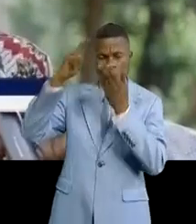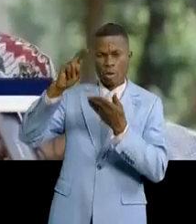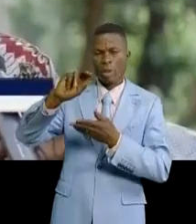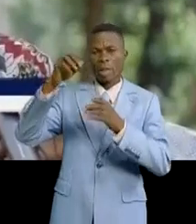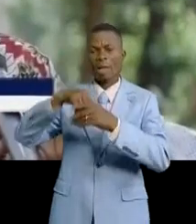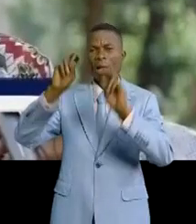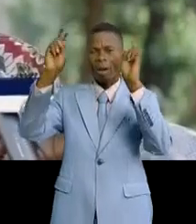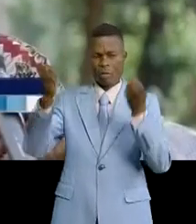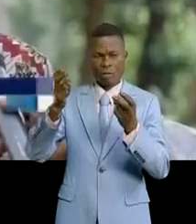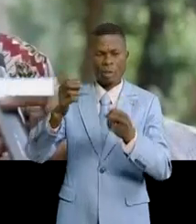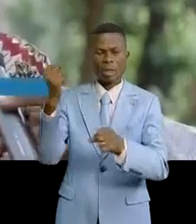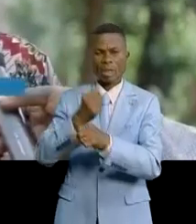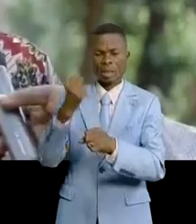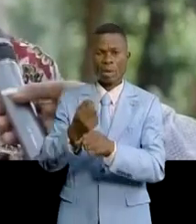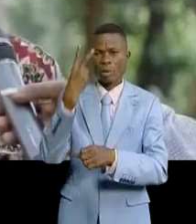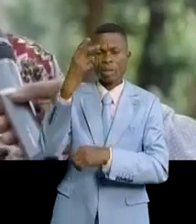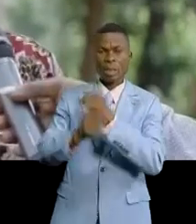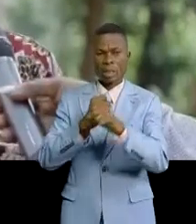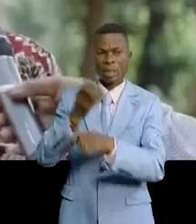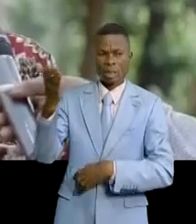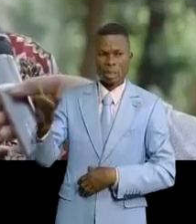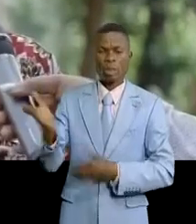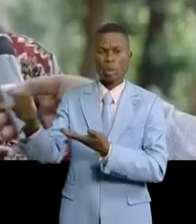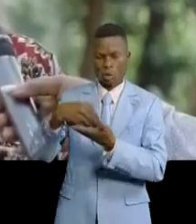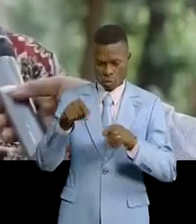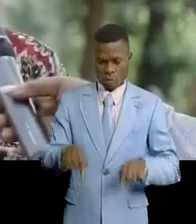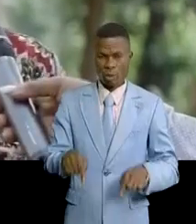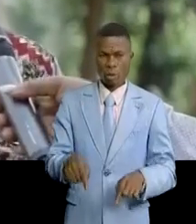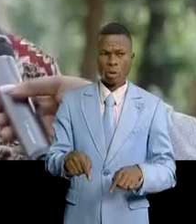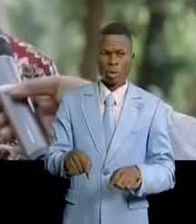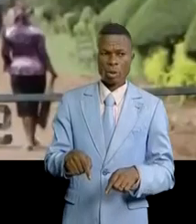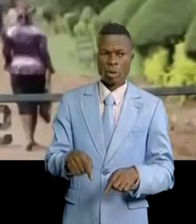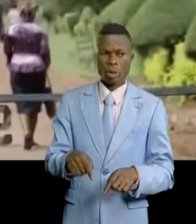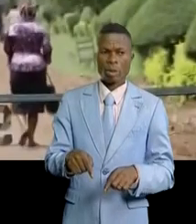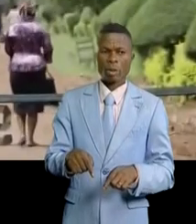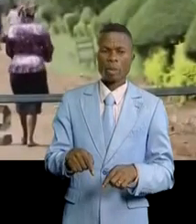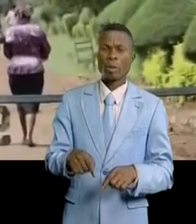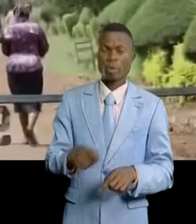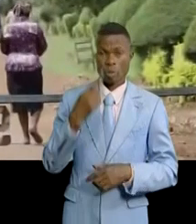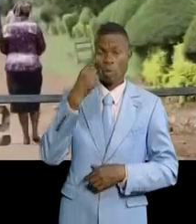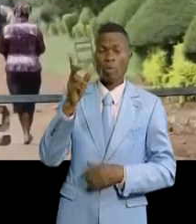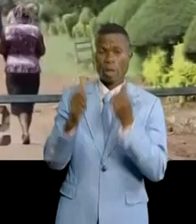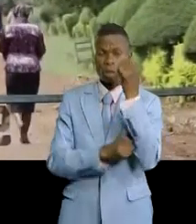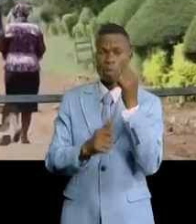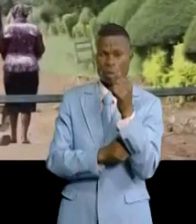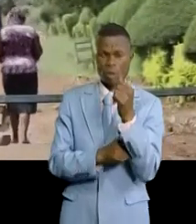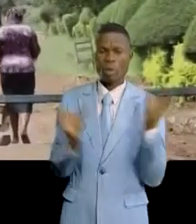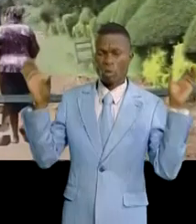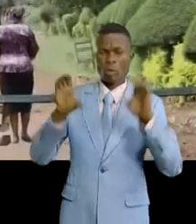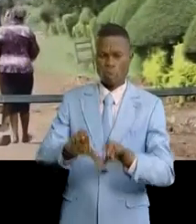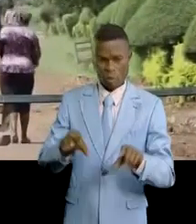où on a oeuvré pendant près de deux ans. Nous sommes revenus ici et automatiquement, on a vu la population commencer à revenir.